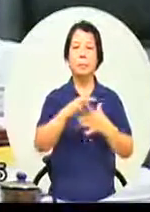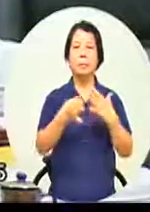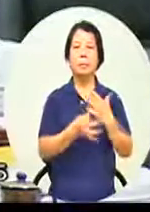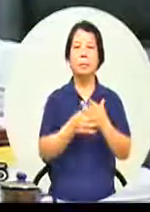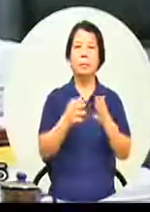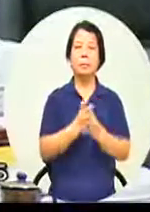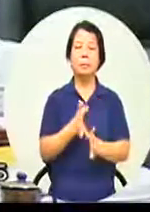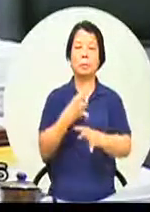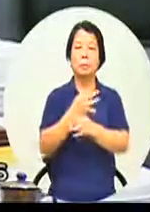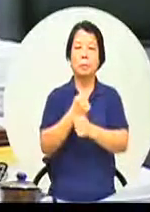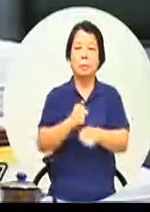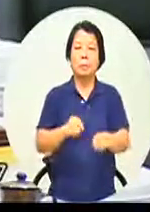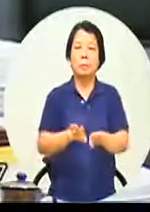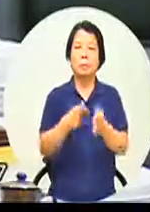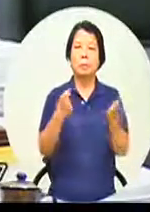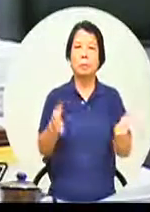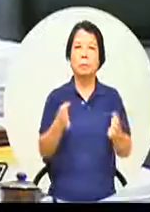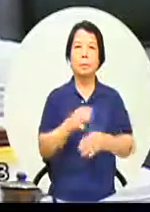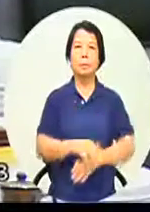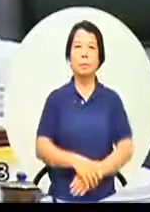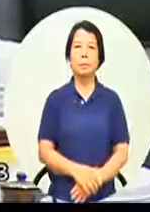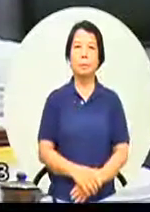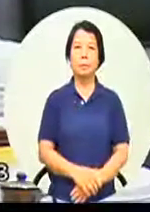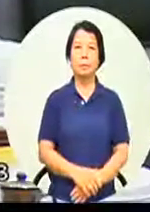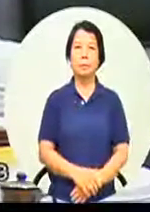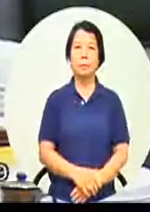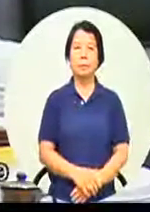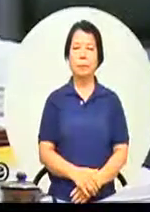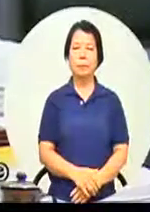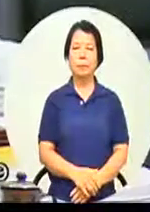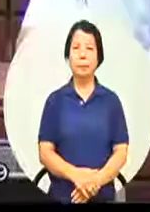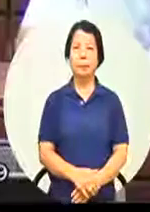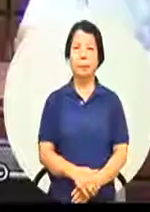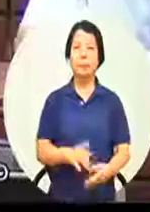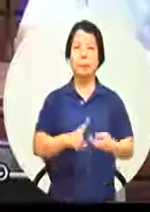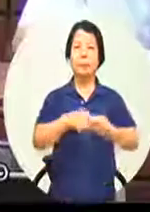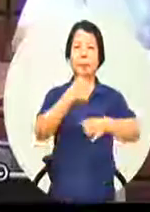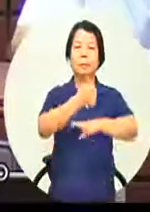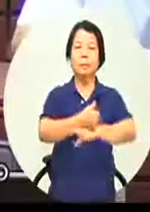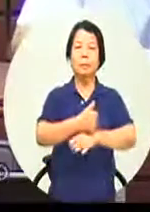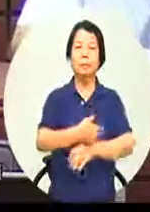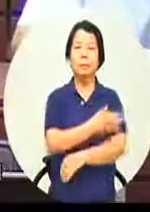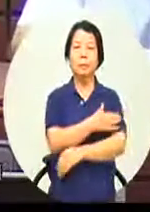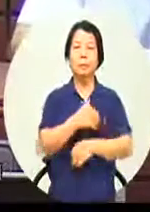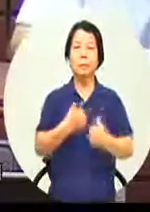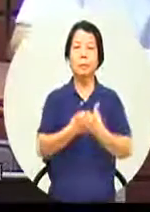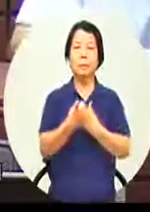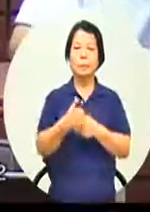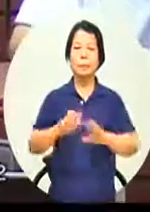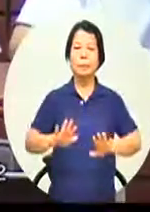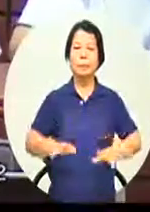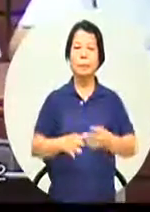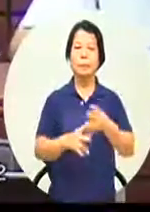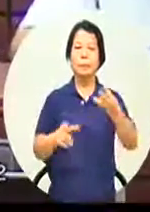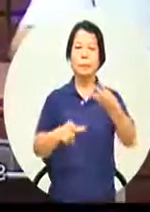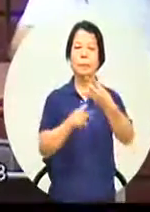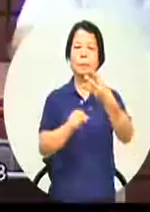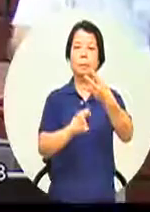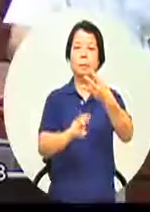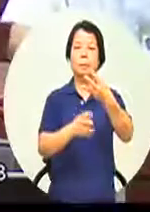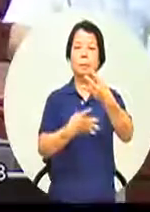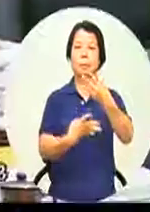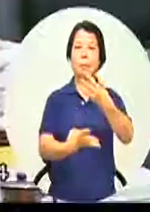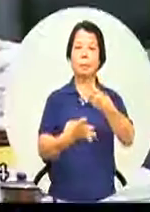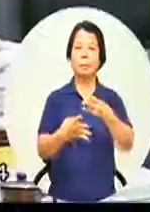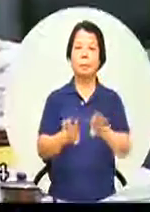路？ 请局长答复。 主席，谢谢陈议员，今年的3月24号。 好，谢谢，请坐